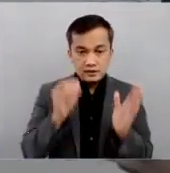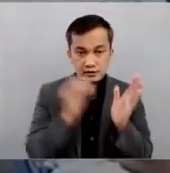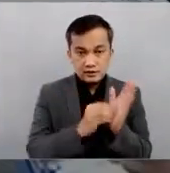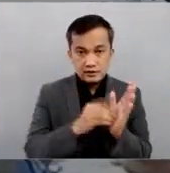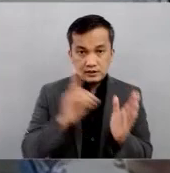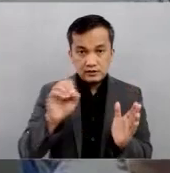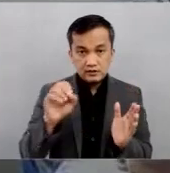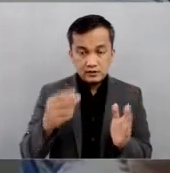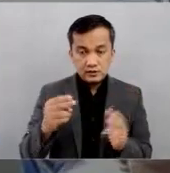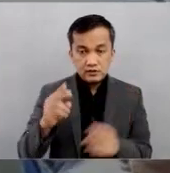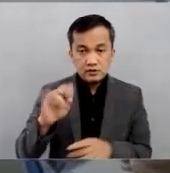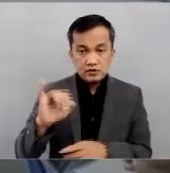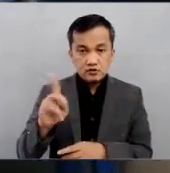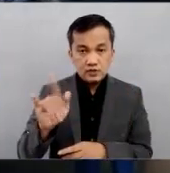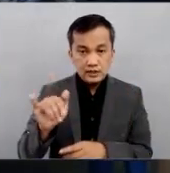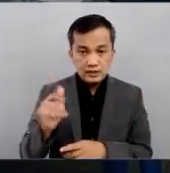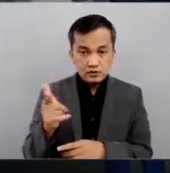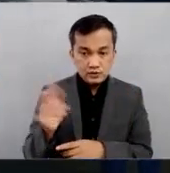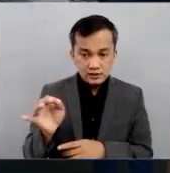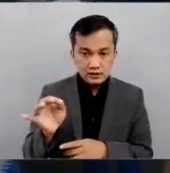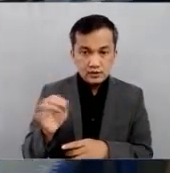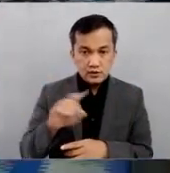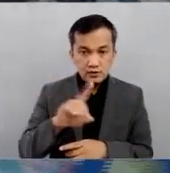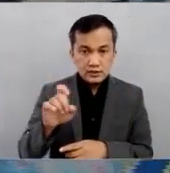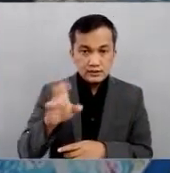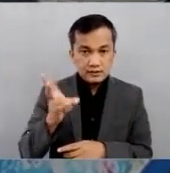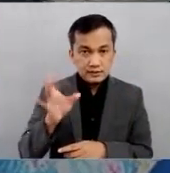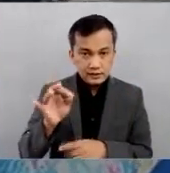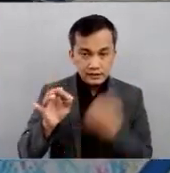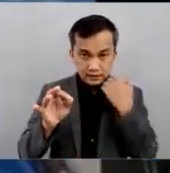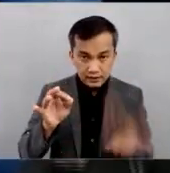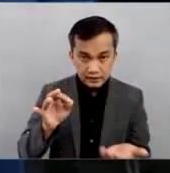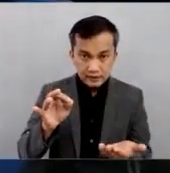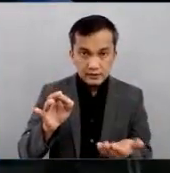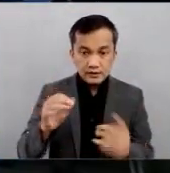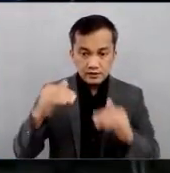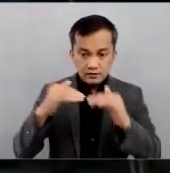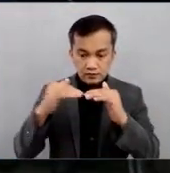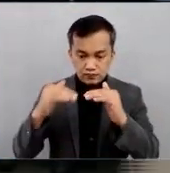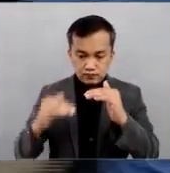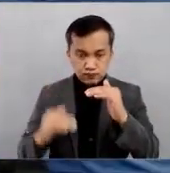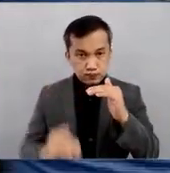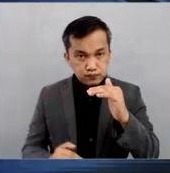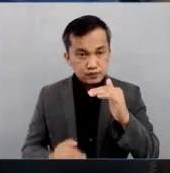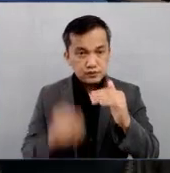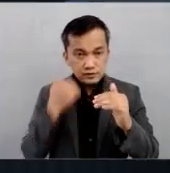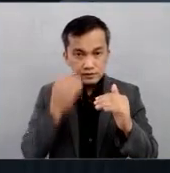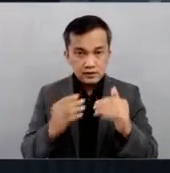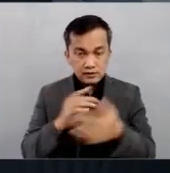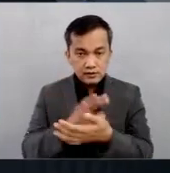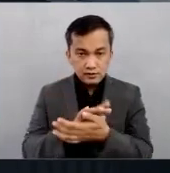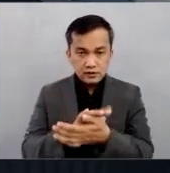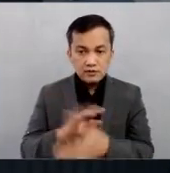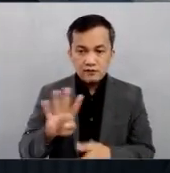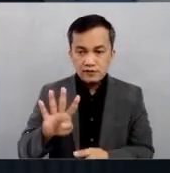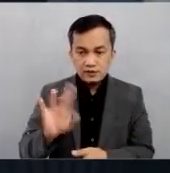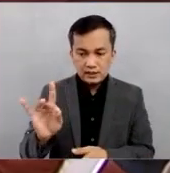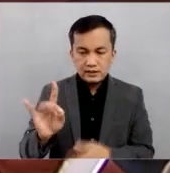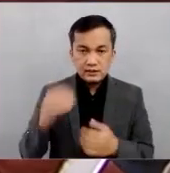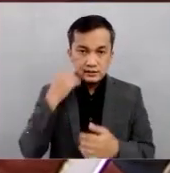July 29 na 179 deaths, bumaba na ang kaso ng namamatay sa COVID-19 sa 48 deaths